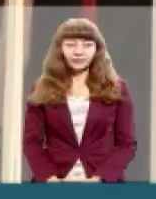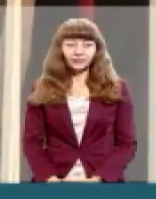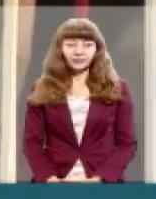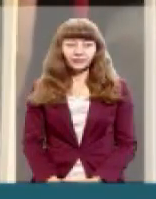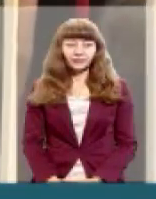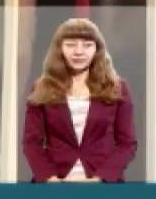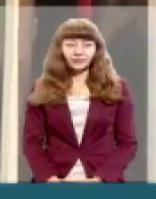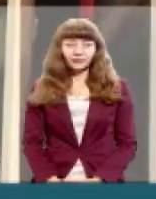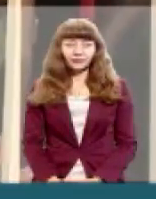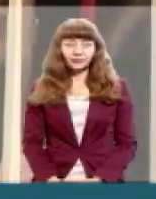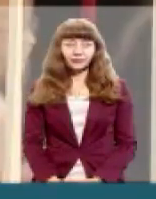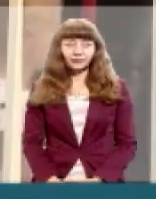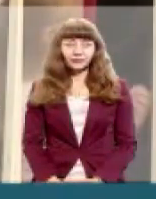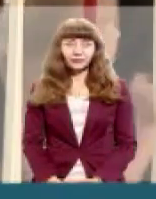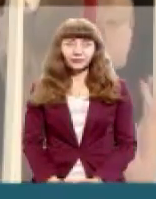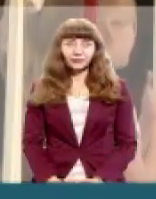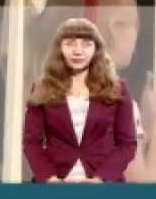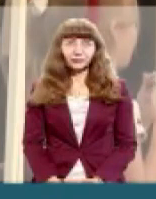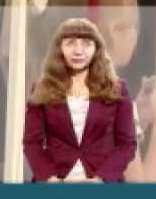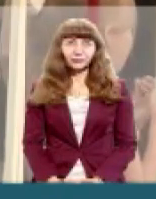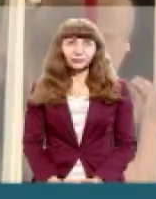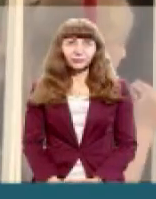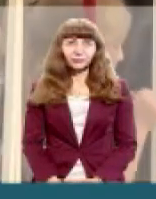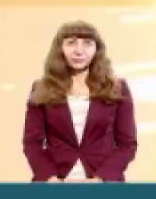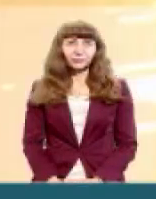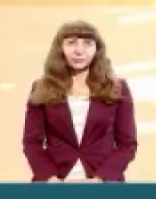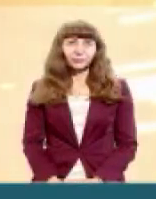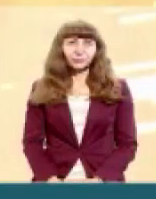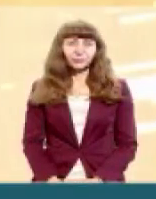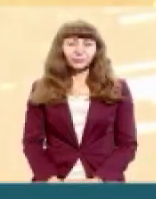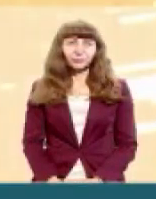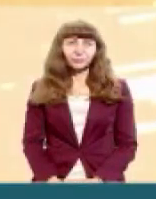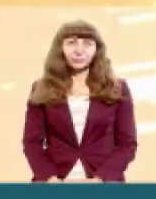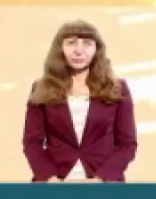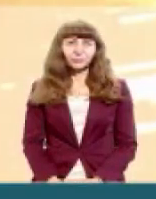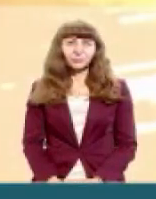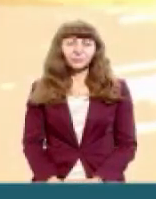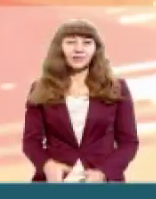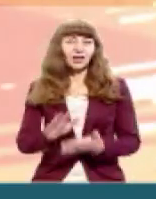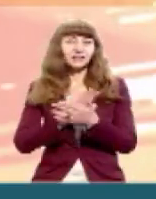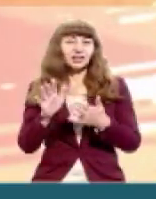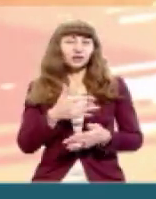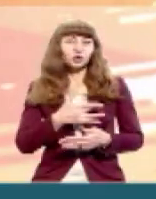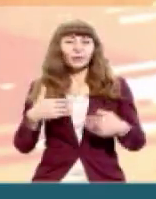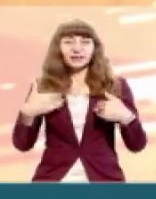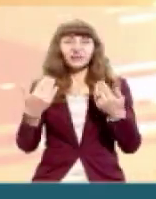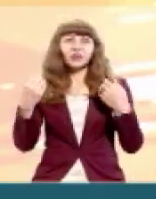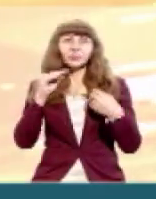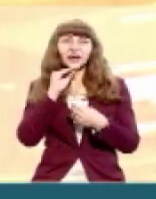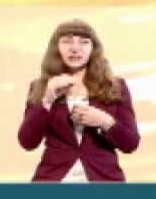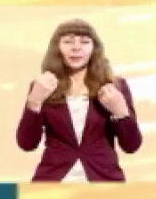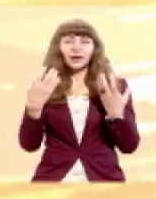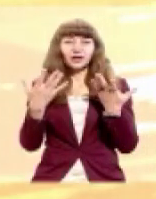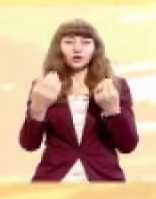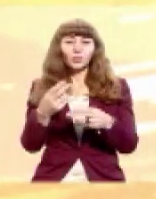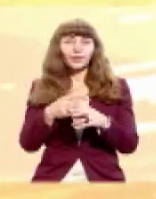табыс, әсіресе өндірістік табыс тілеймін. Мерекелеріңіз құтты болсын. Профессия металлурга является востребованной. Сіздерді кәсіби